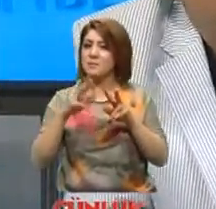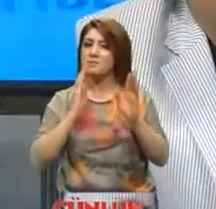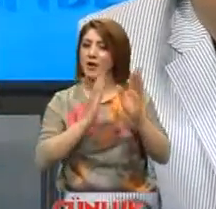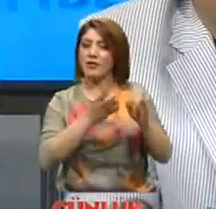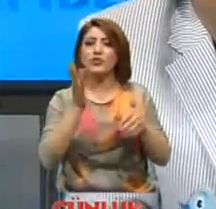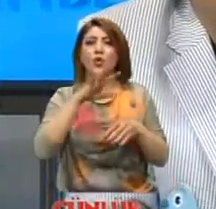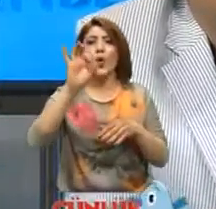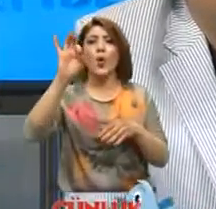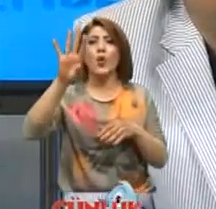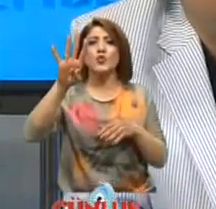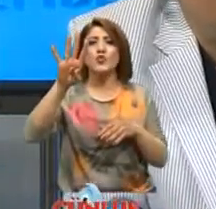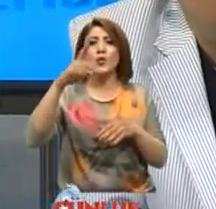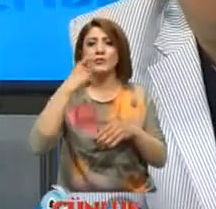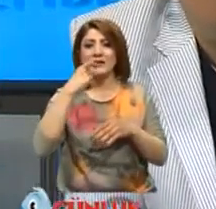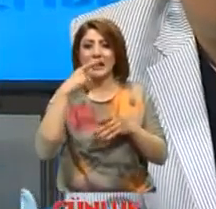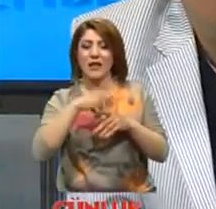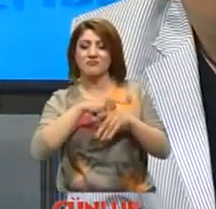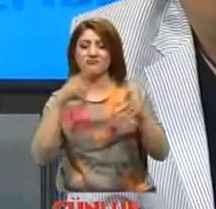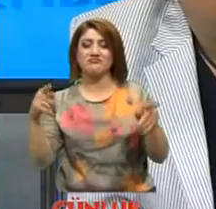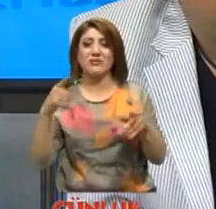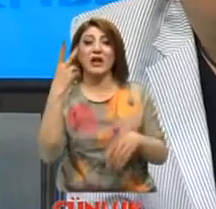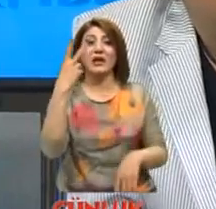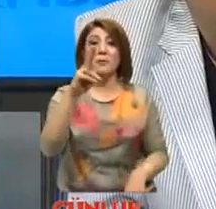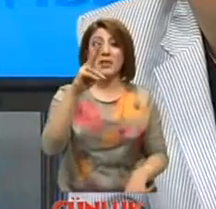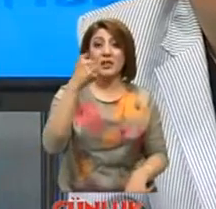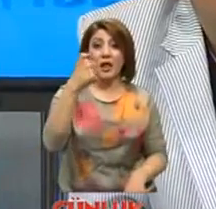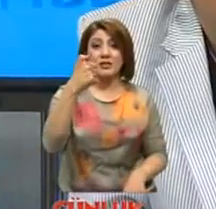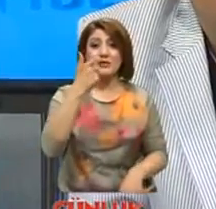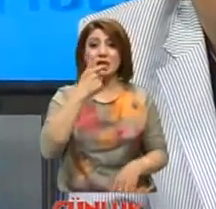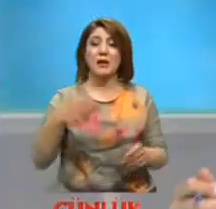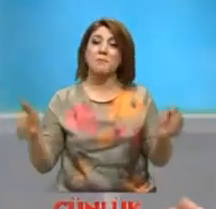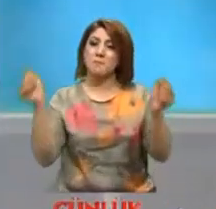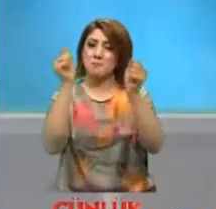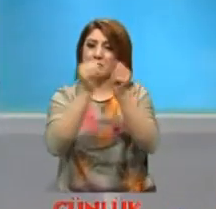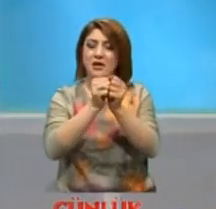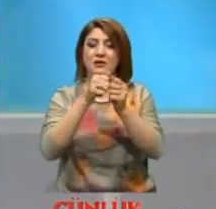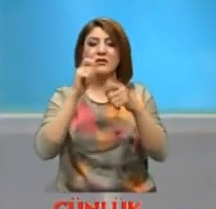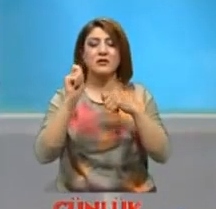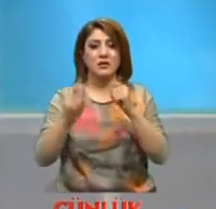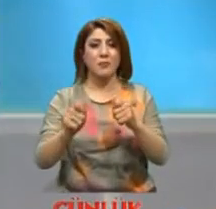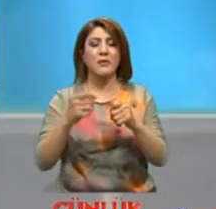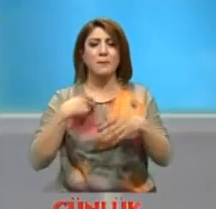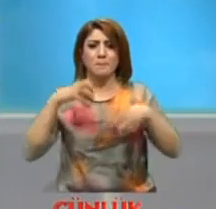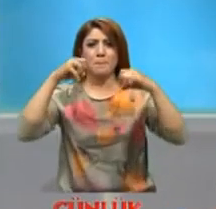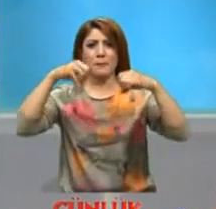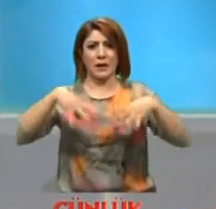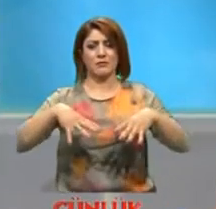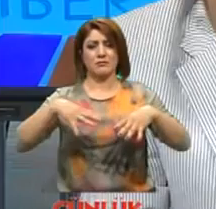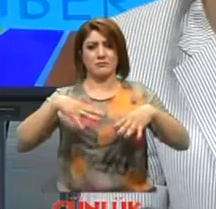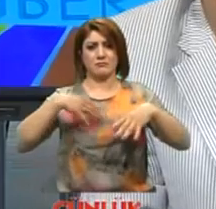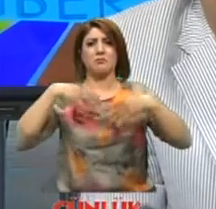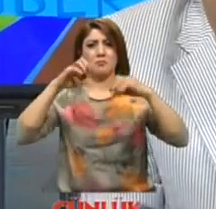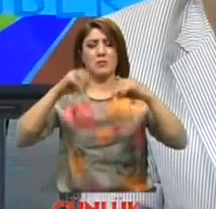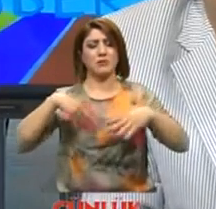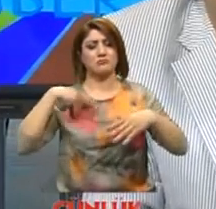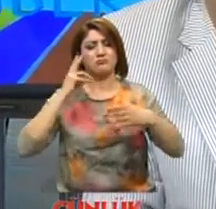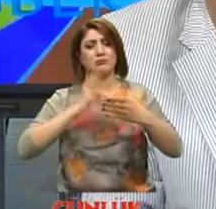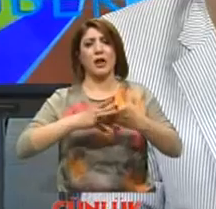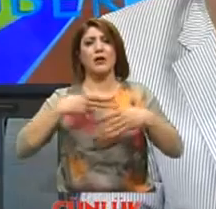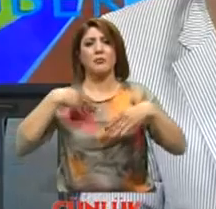verdik. 2006'da tekrar bir araya geldik. 14 yıl, hani bir yıl ara verdik demek ki. Biz aslında bırakmıştık. Yani tamamen